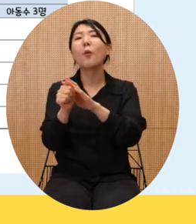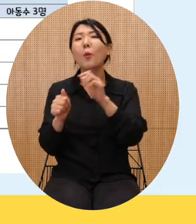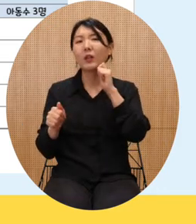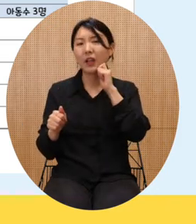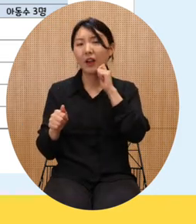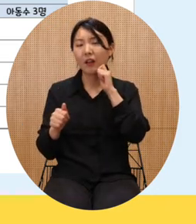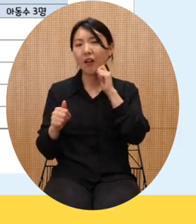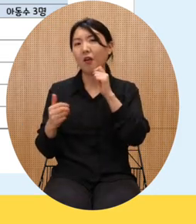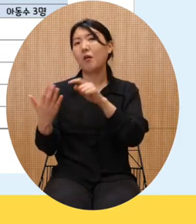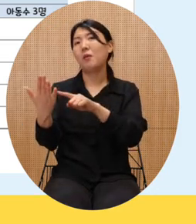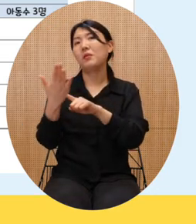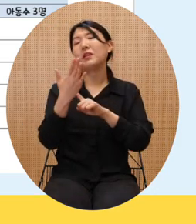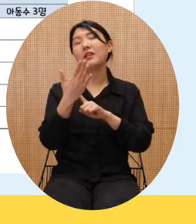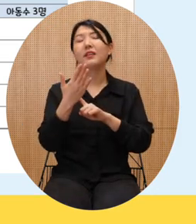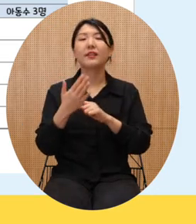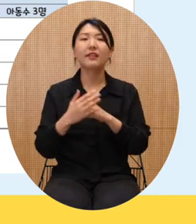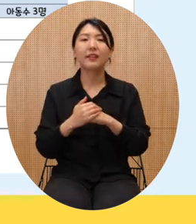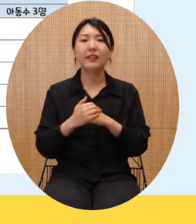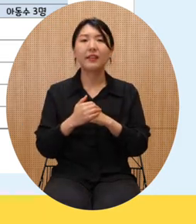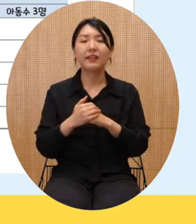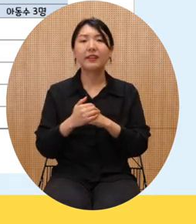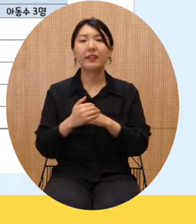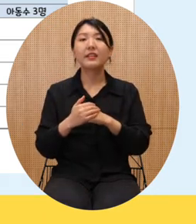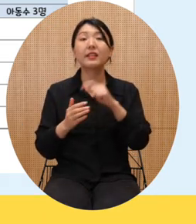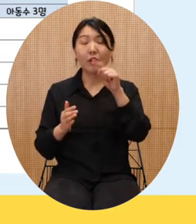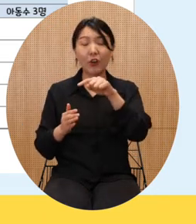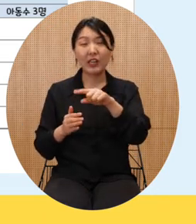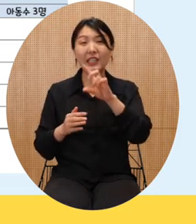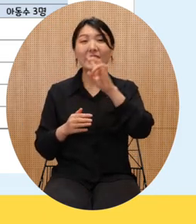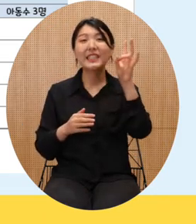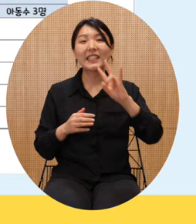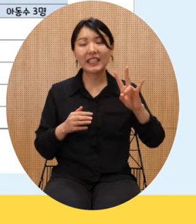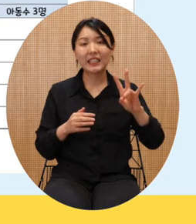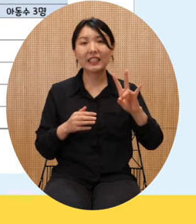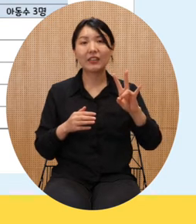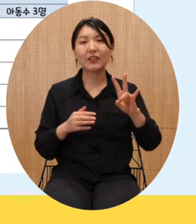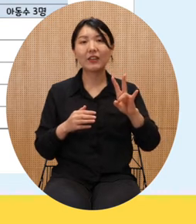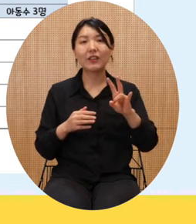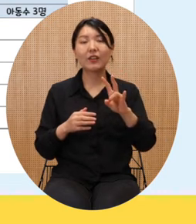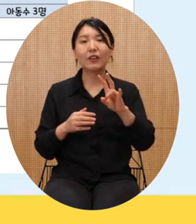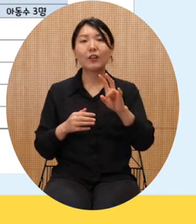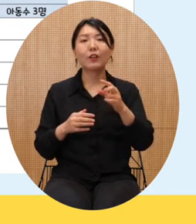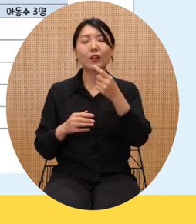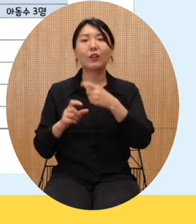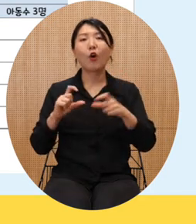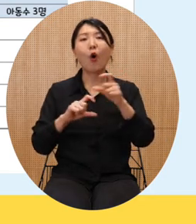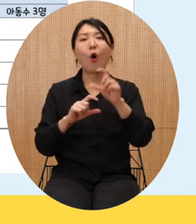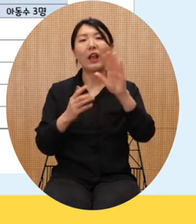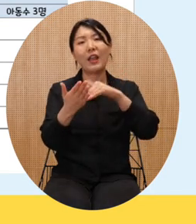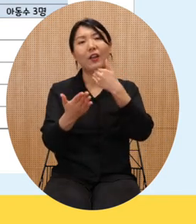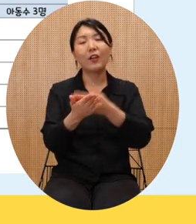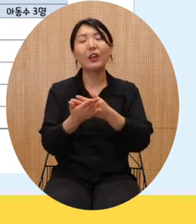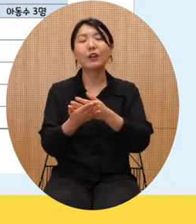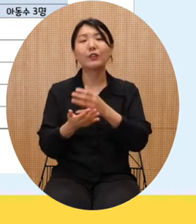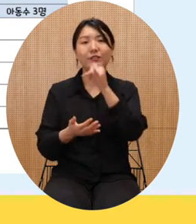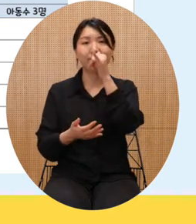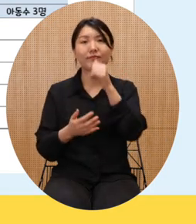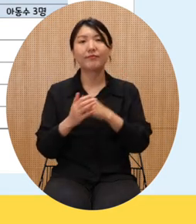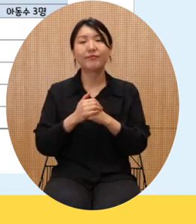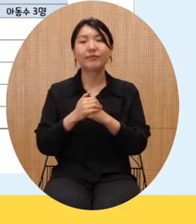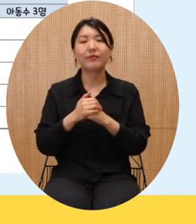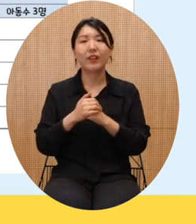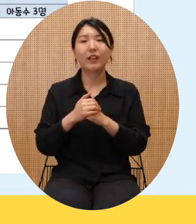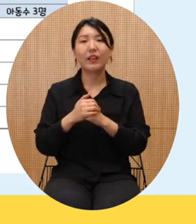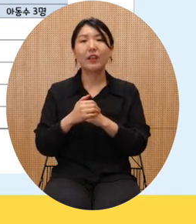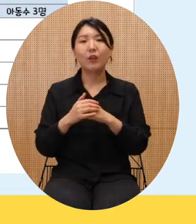있는 부분을 드러내는 동시에 그 부분을 시흥시에서 보완하고 있는